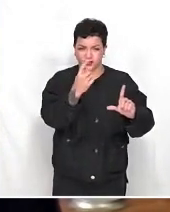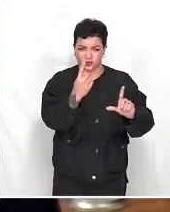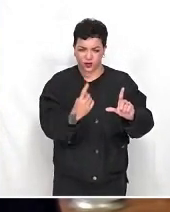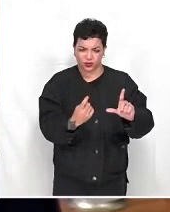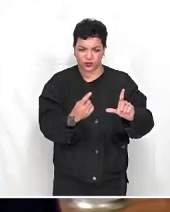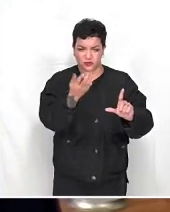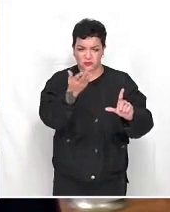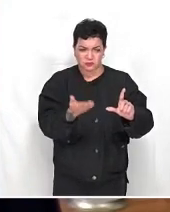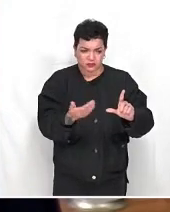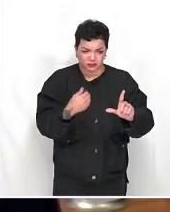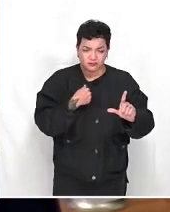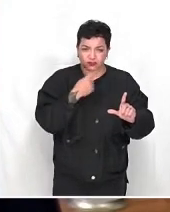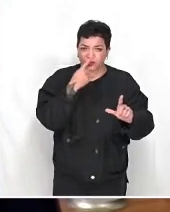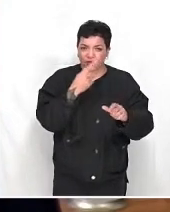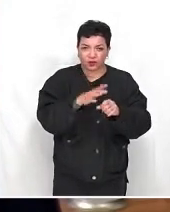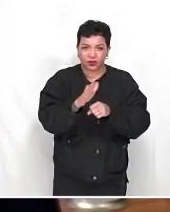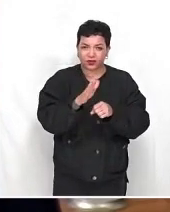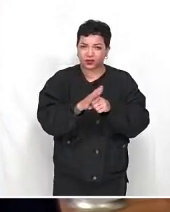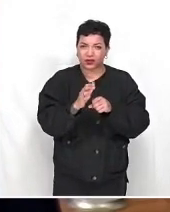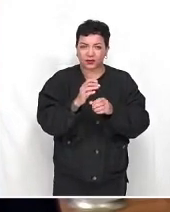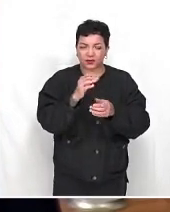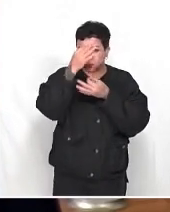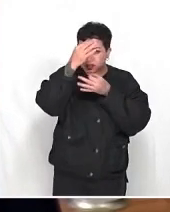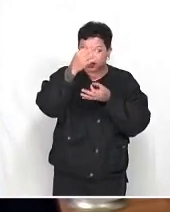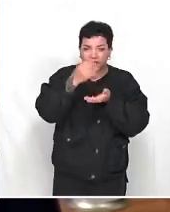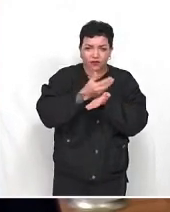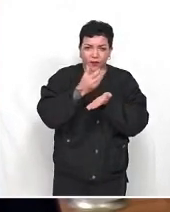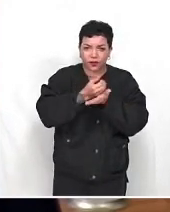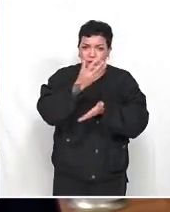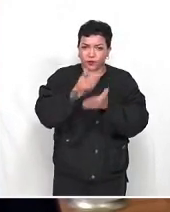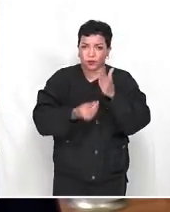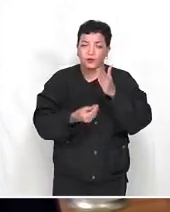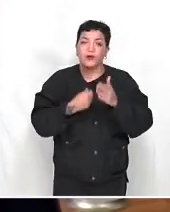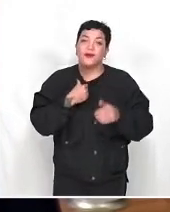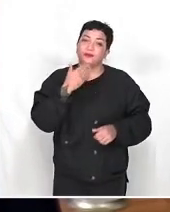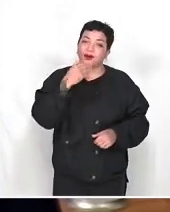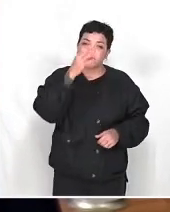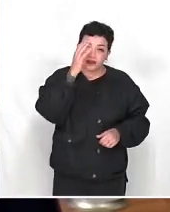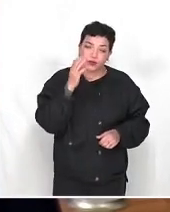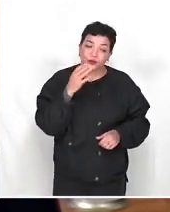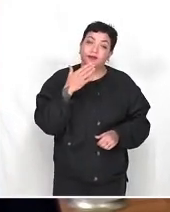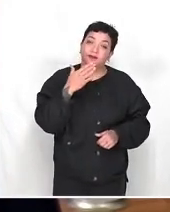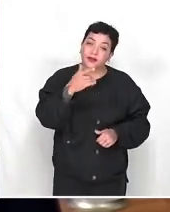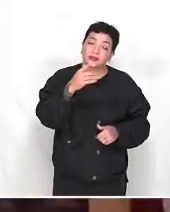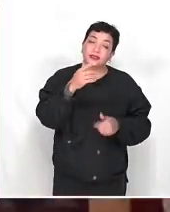de précision. Je vous remercie à la fois de votre écoute et bien sûr de répondre à ces questions.